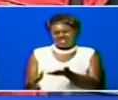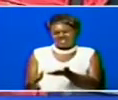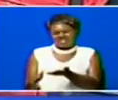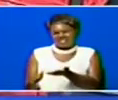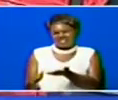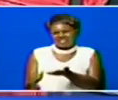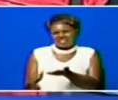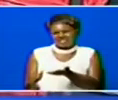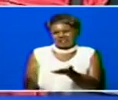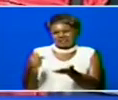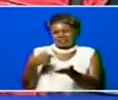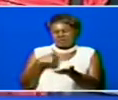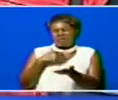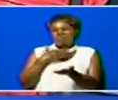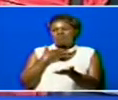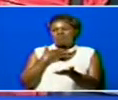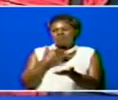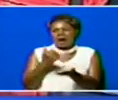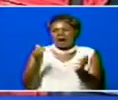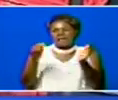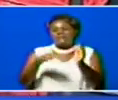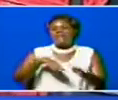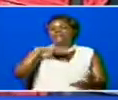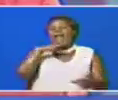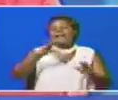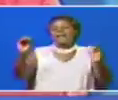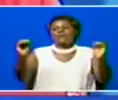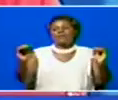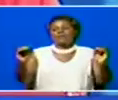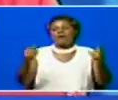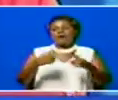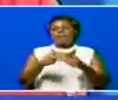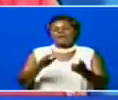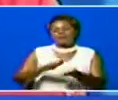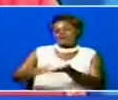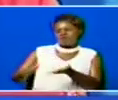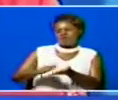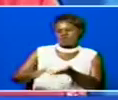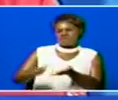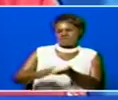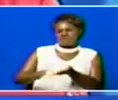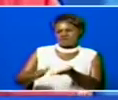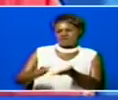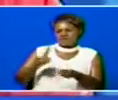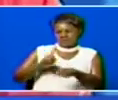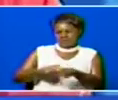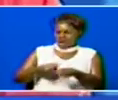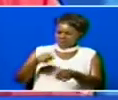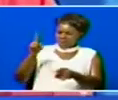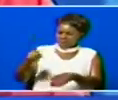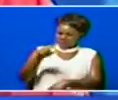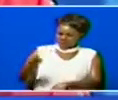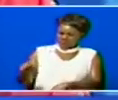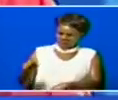Singependa mtu ambaye alinitendea unyama achukuliwe kifo, but ningependa asamehewe. Kwa sababu wakati mtu anatenda makosa